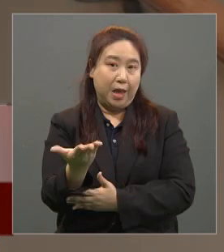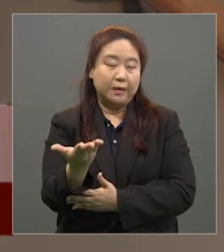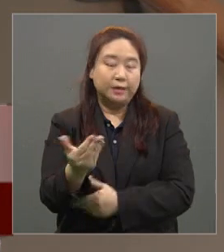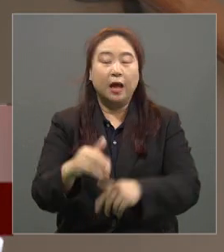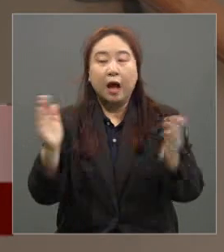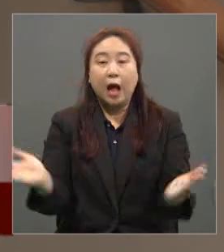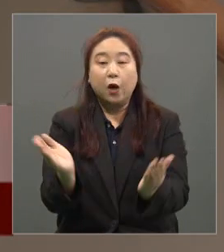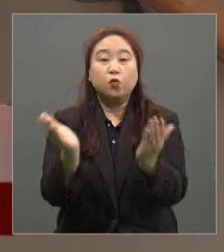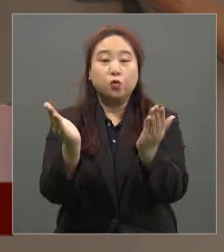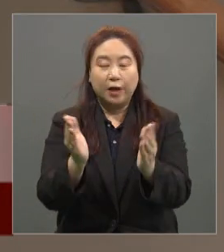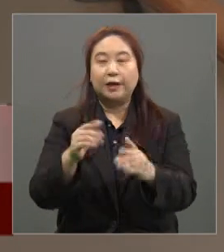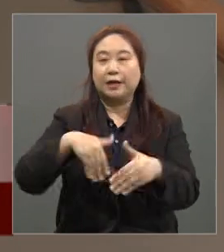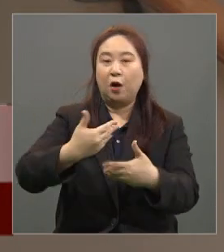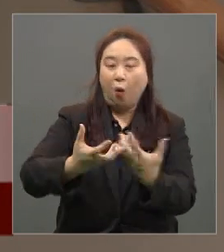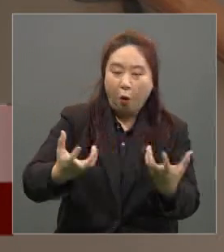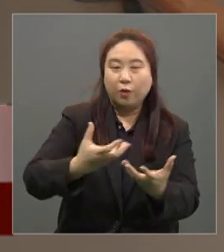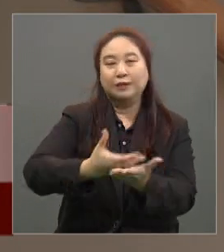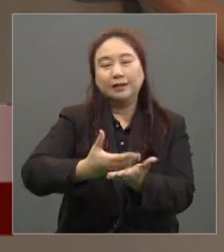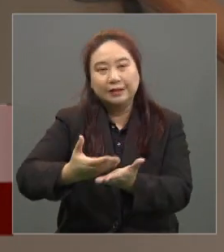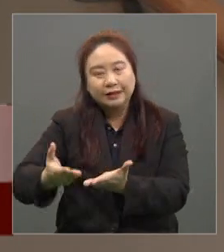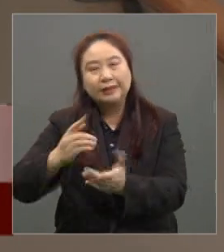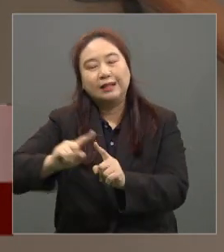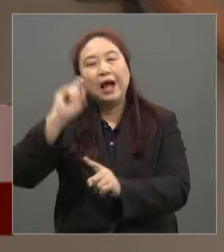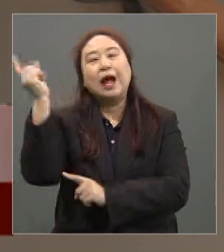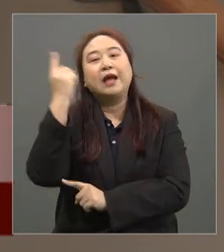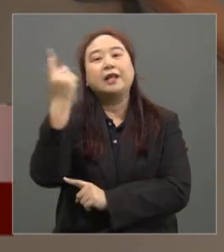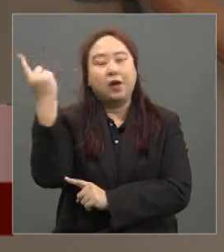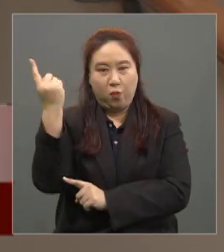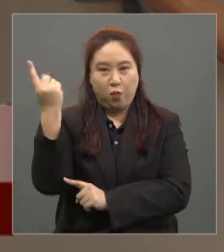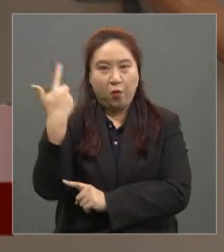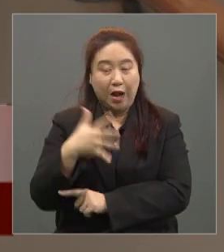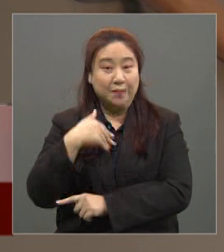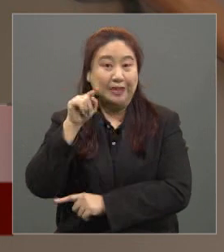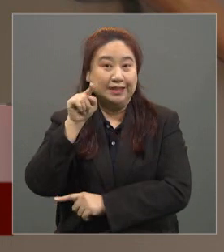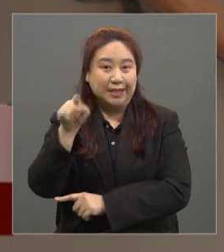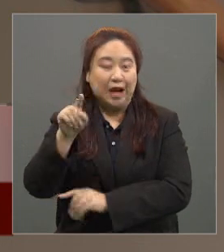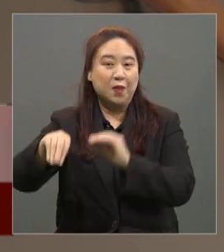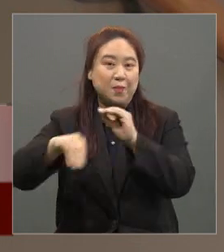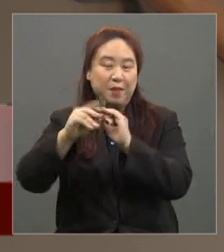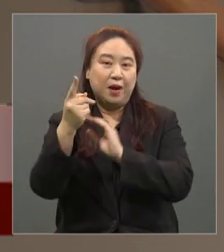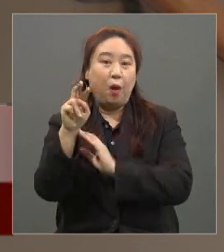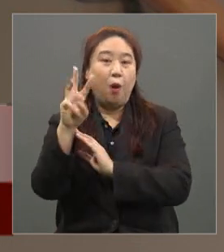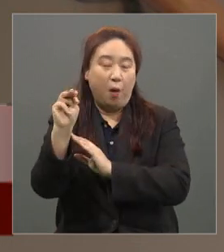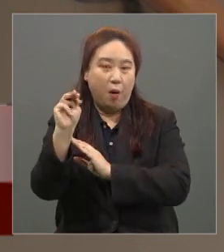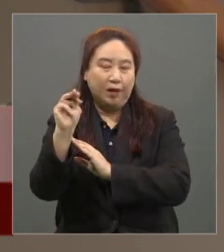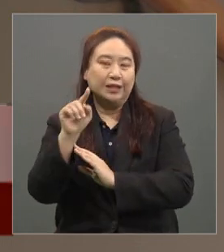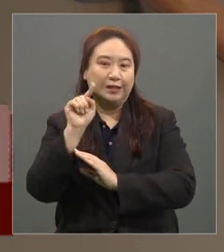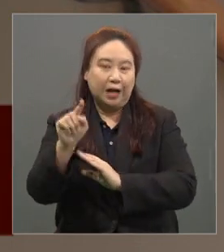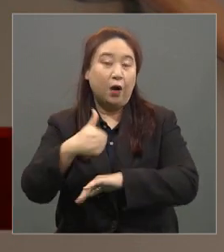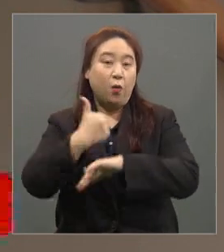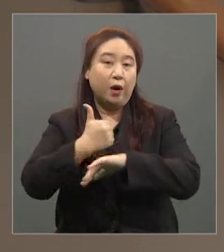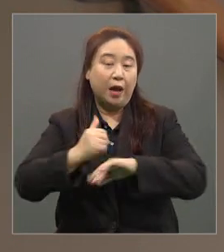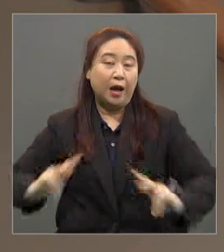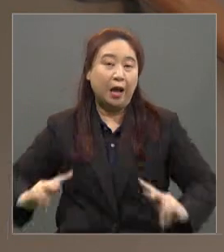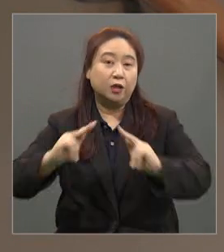กระตุ้นให้มีการจับใจสในประเทศให้มีการท่องเที่ยวได้นะครับแล้วก็มีการสั่งการเพิ่มเข้าไปในคณะรัฐมนตรีว่าให้ท่านรัฐมนตรีว่าการ